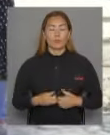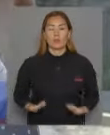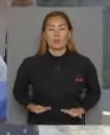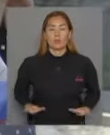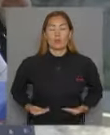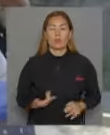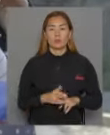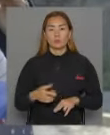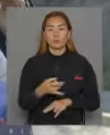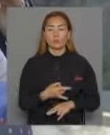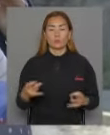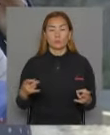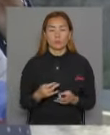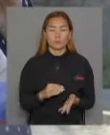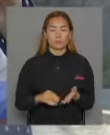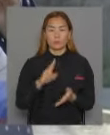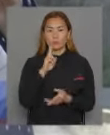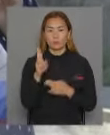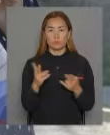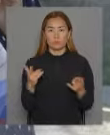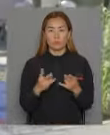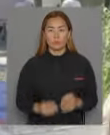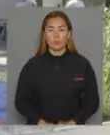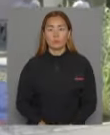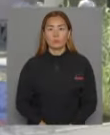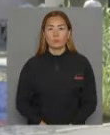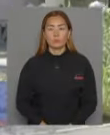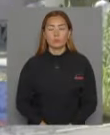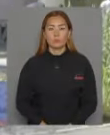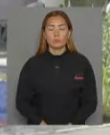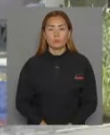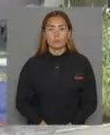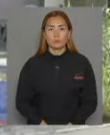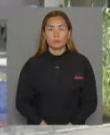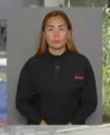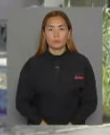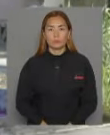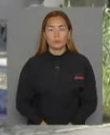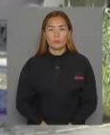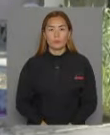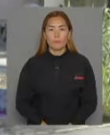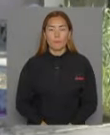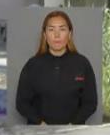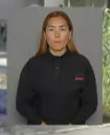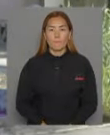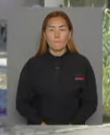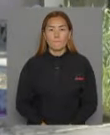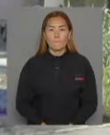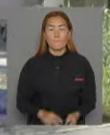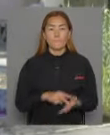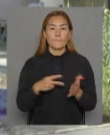жителям данного микрорайона нужно написать заявление. Ну, в рамках заказа все по проекту